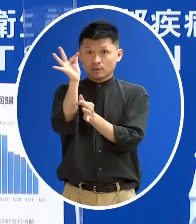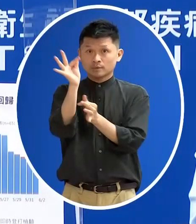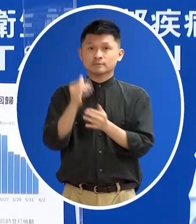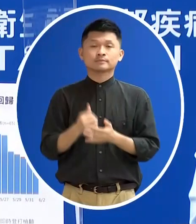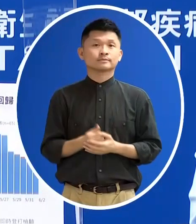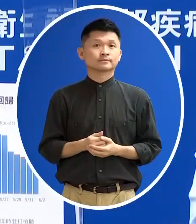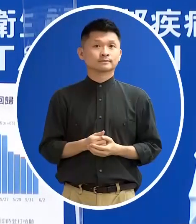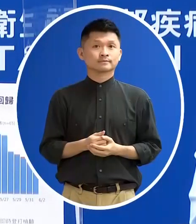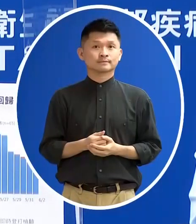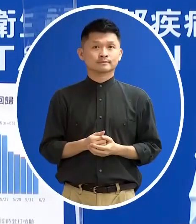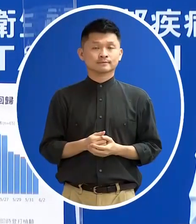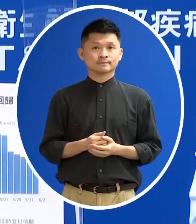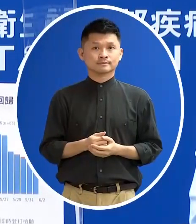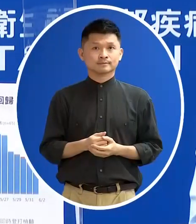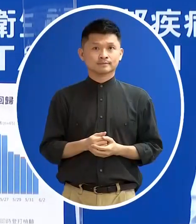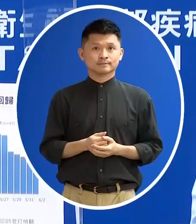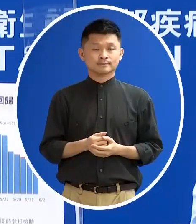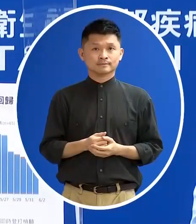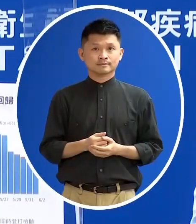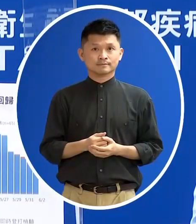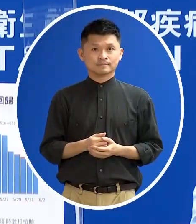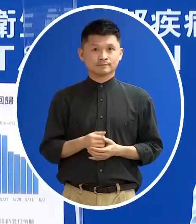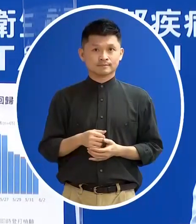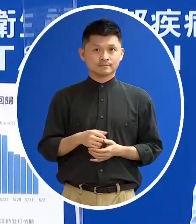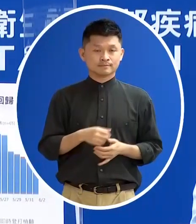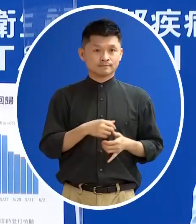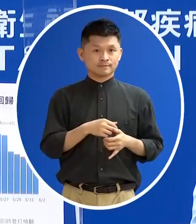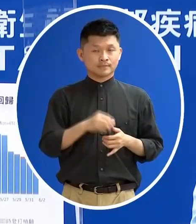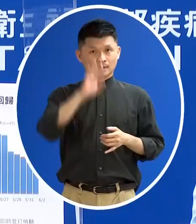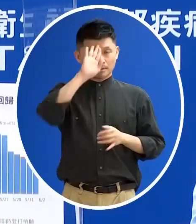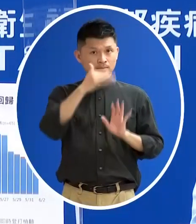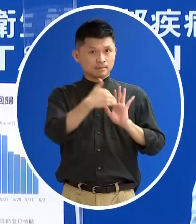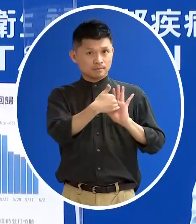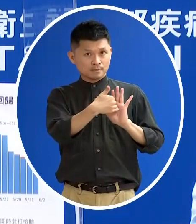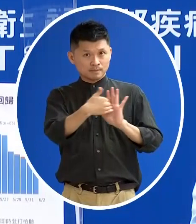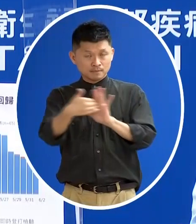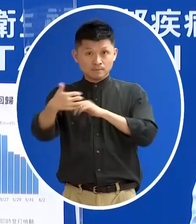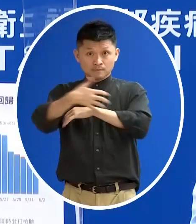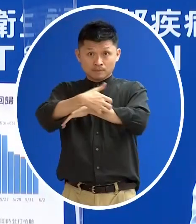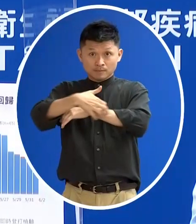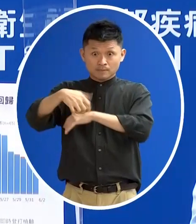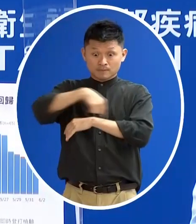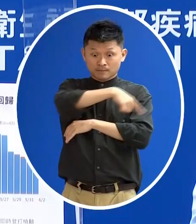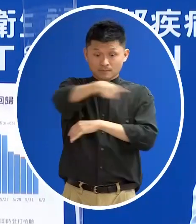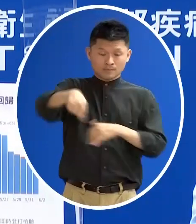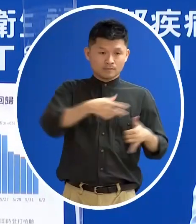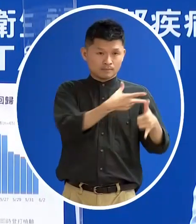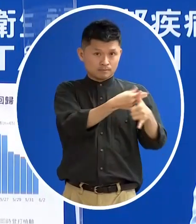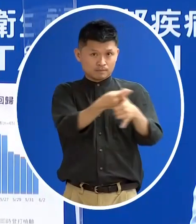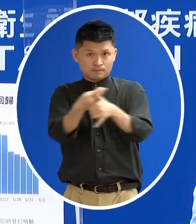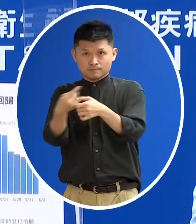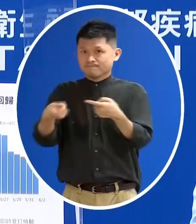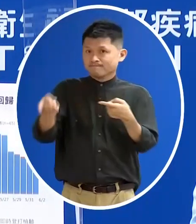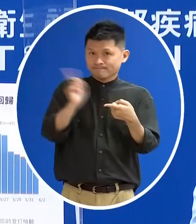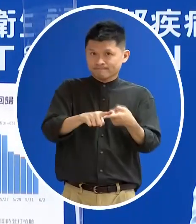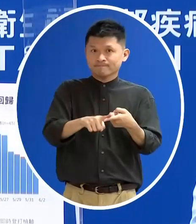就是说可以达到我们需要防疫的人员的一个全面接种的一个目标。